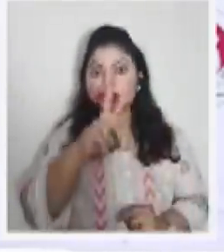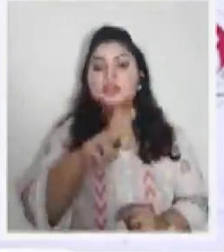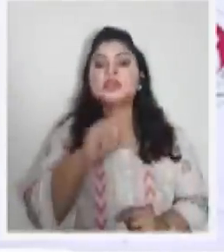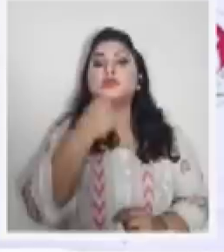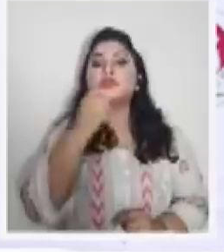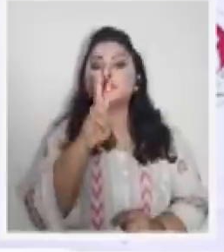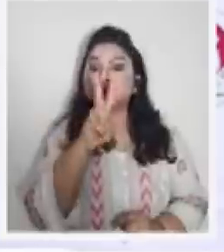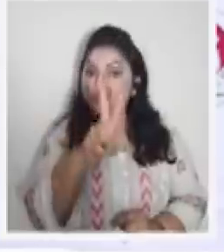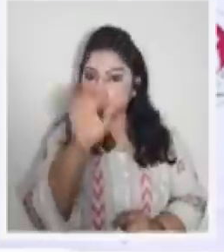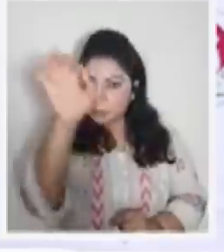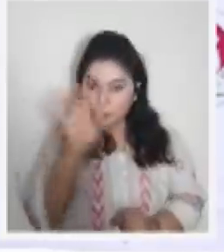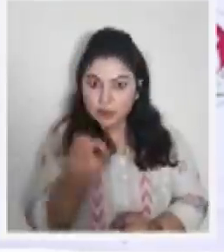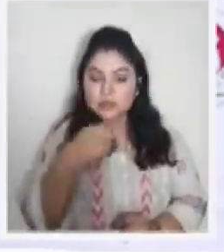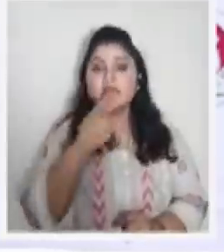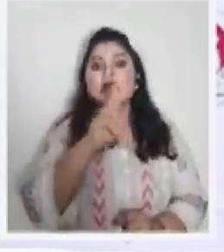0.60%, 11 থেকে 20